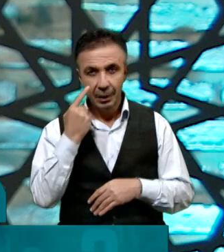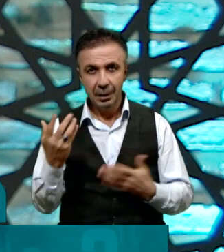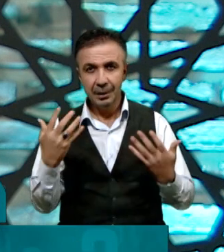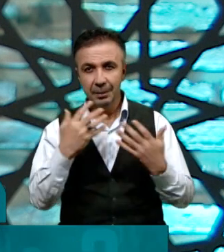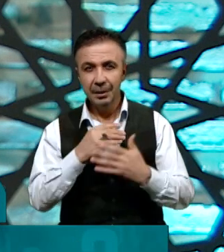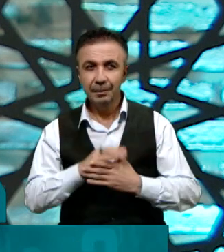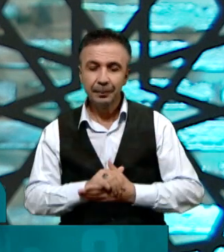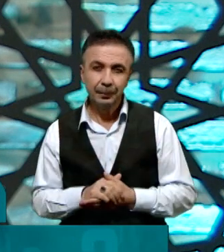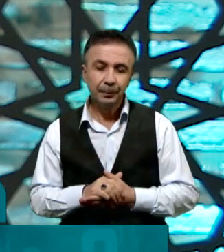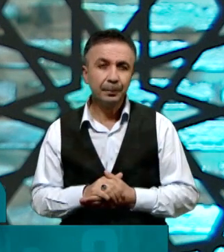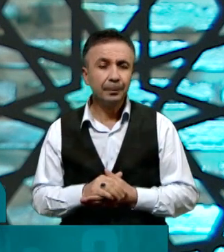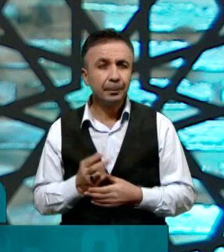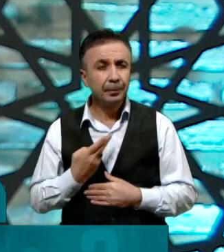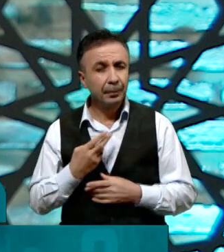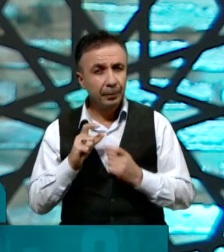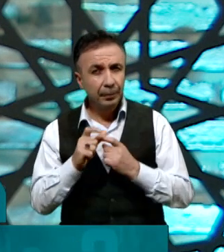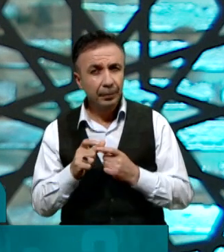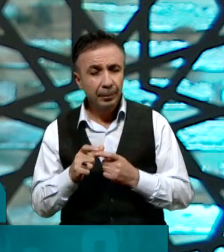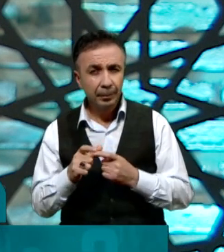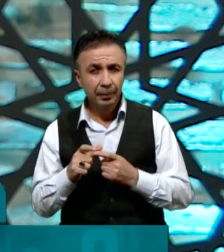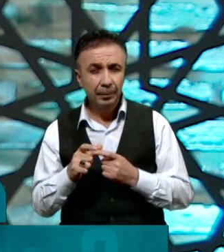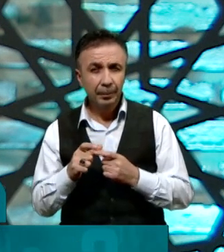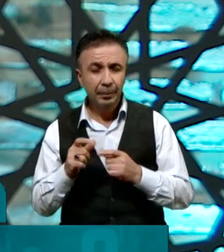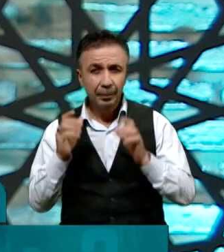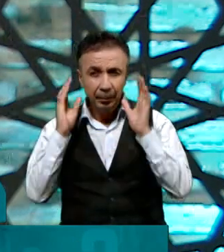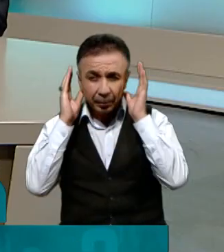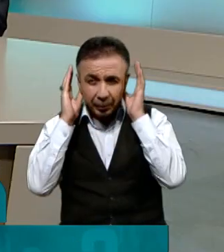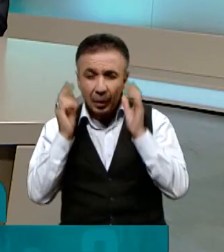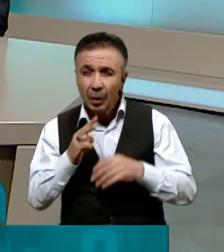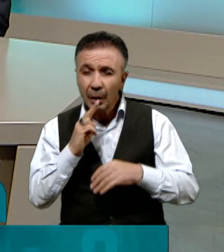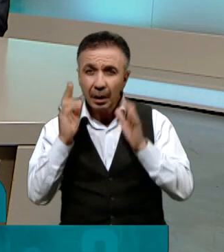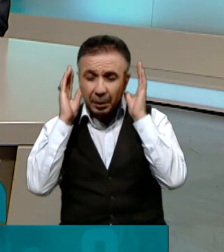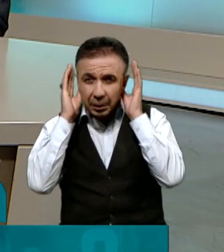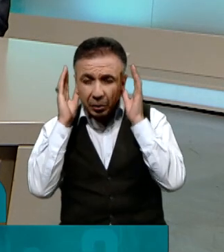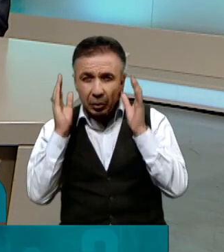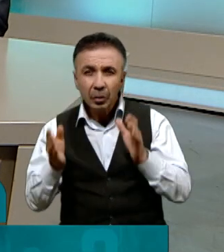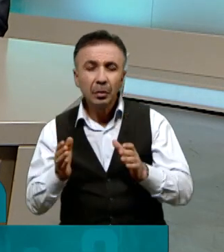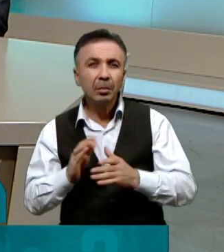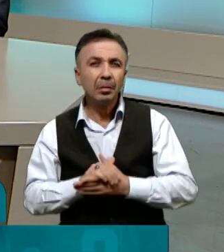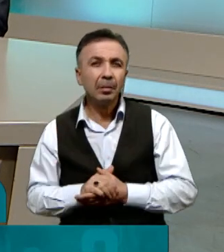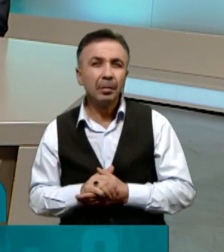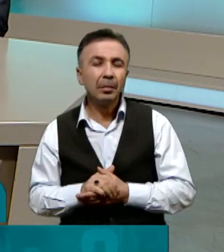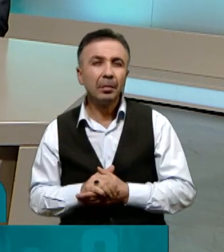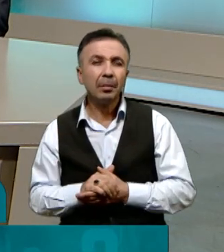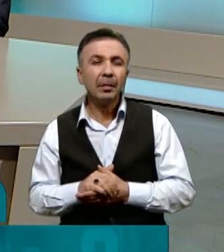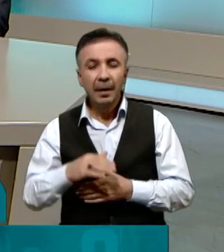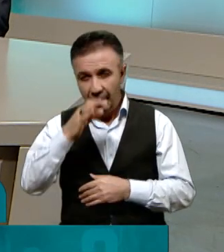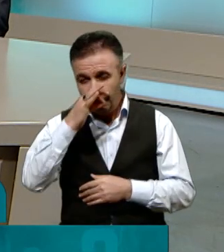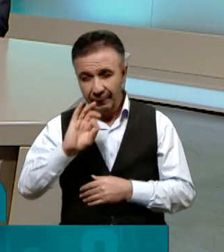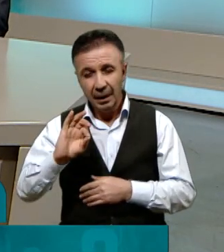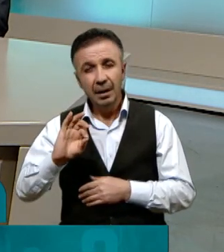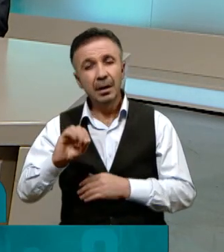akşamlar. Benim sorumda namaz kılarken şimdi öğlen namazına durduk. Tamam. Elemtere'den